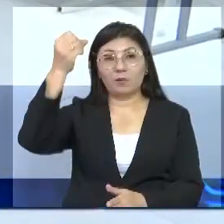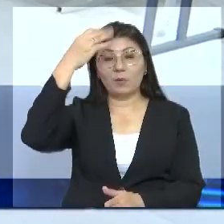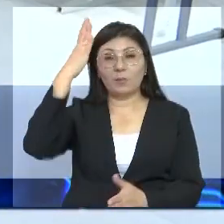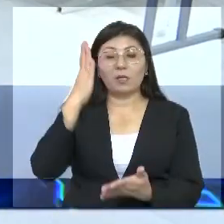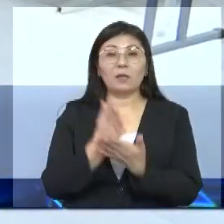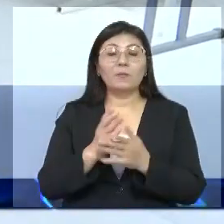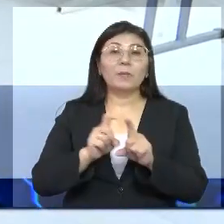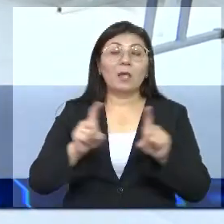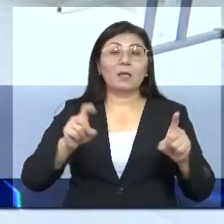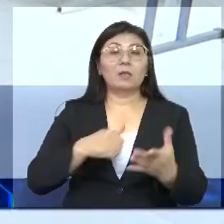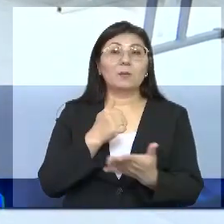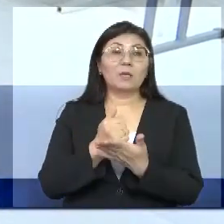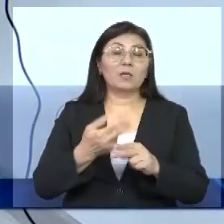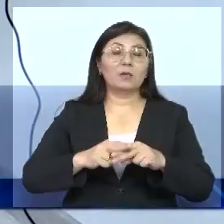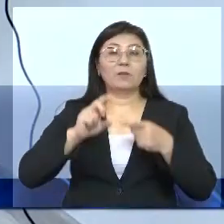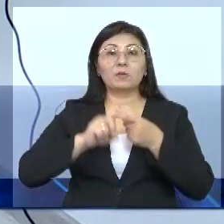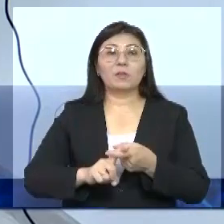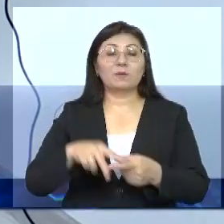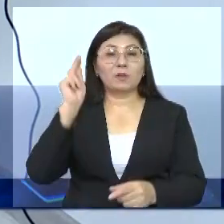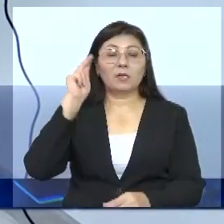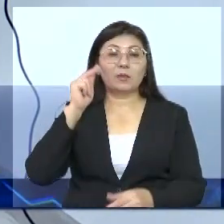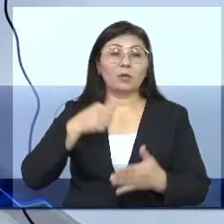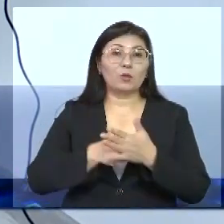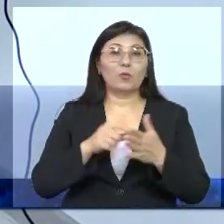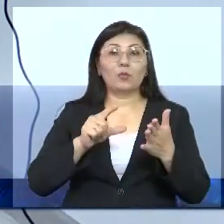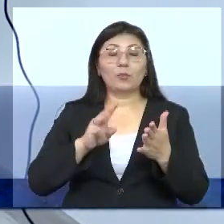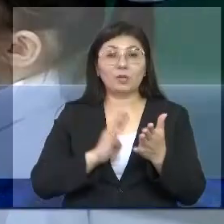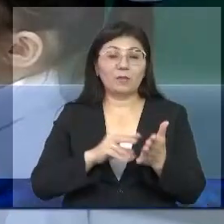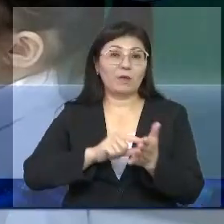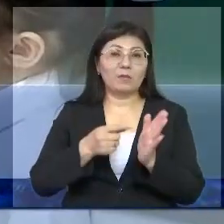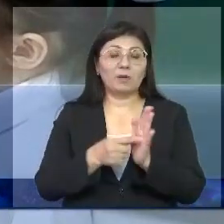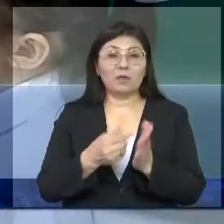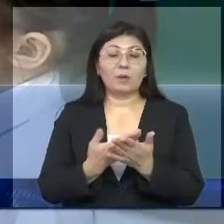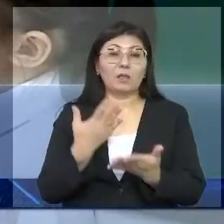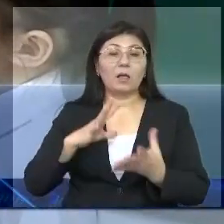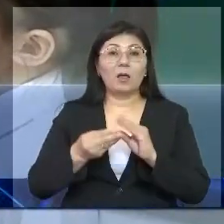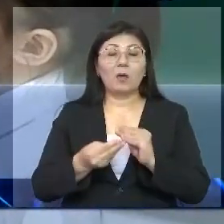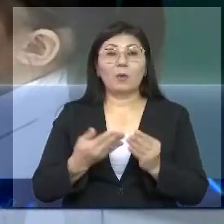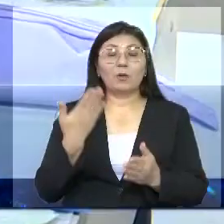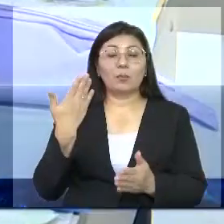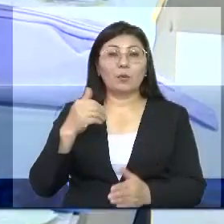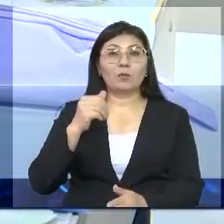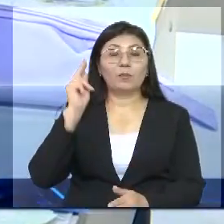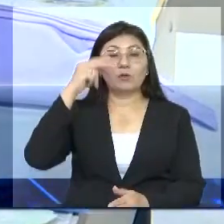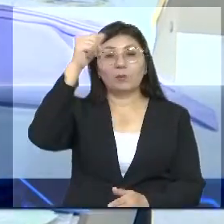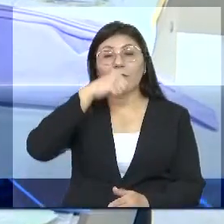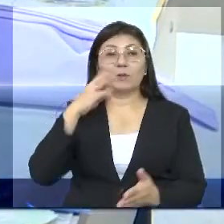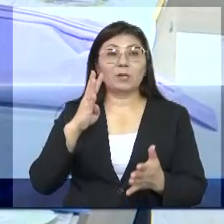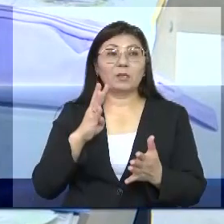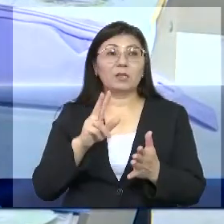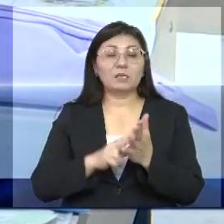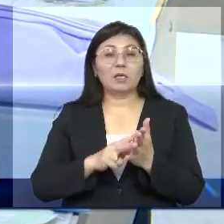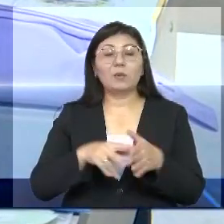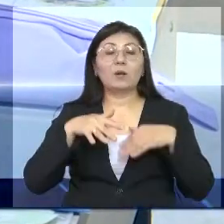имеет статус основной именно в этой связи дети здесь обучаются до девятого класса по итогам прошлого учебного года из девяти выпускников семера продолжили